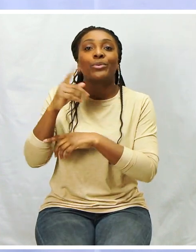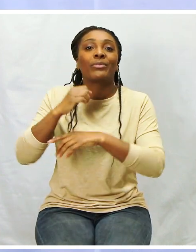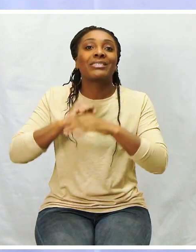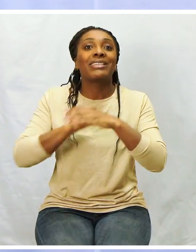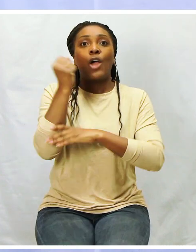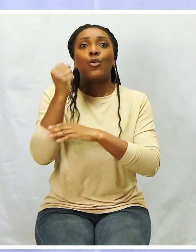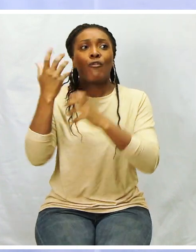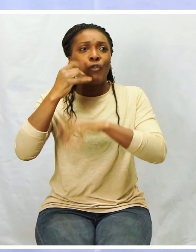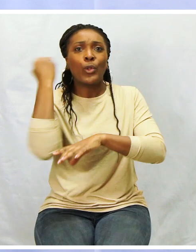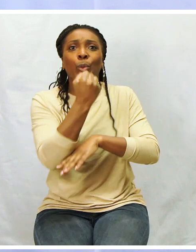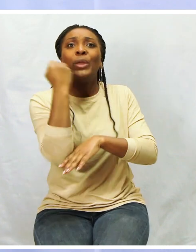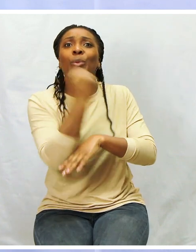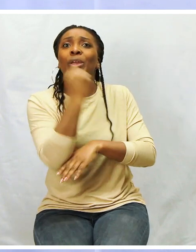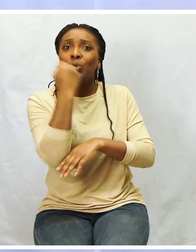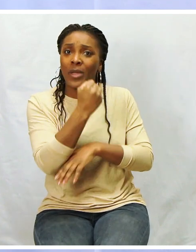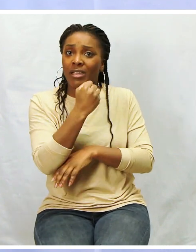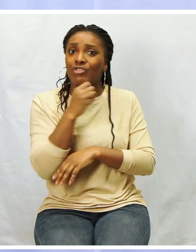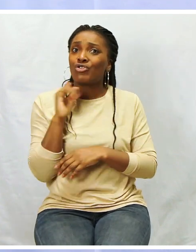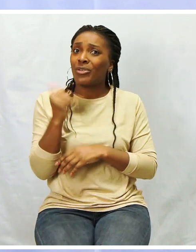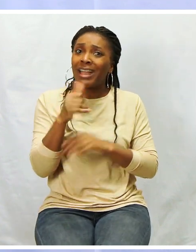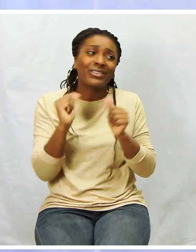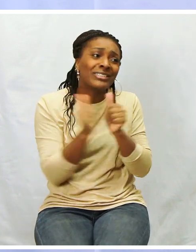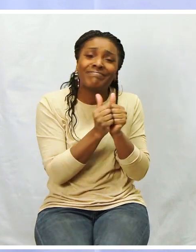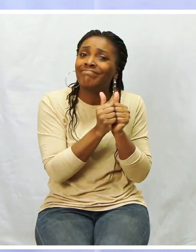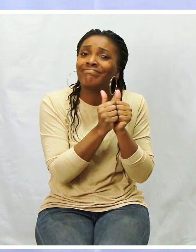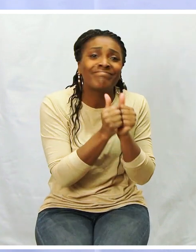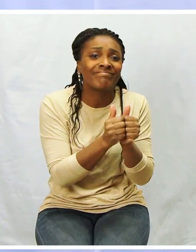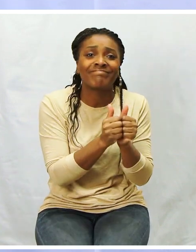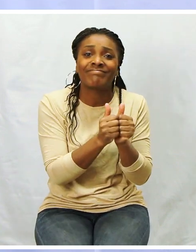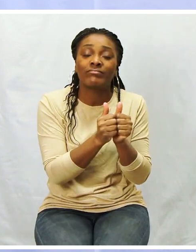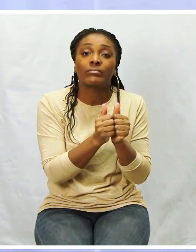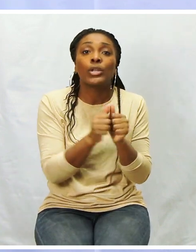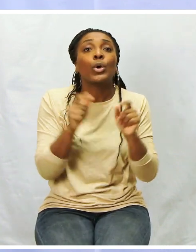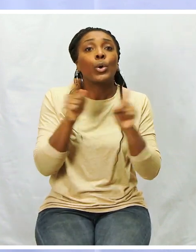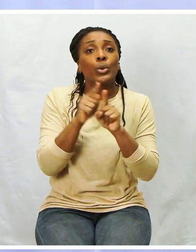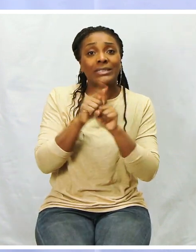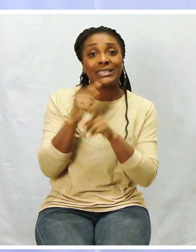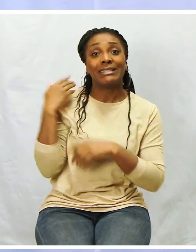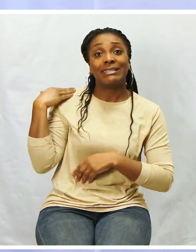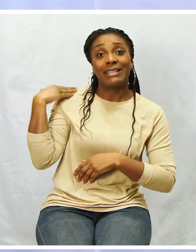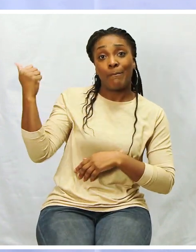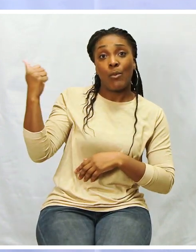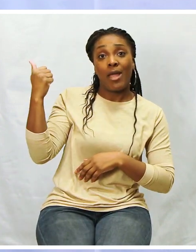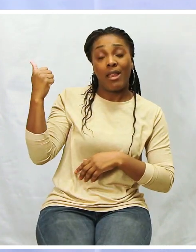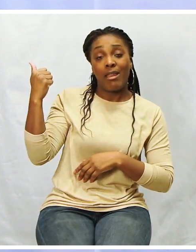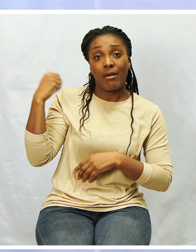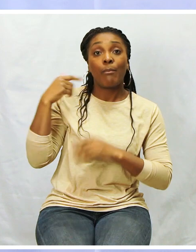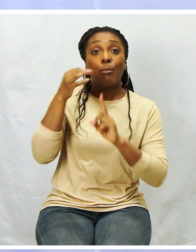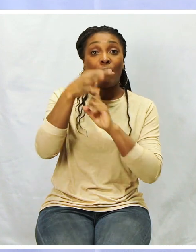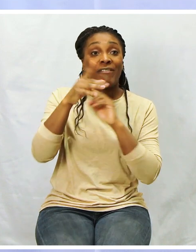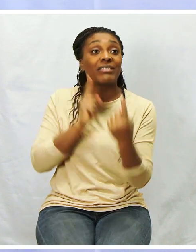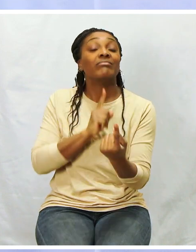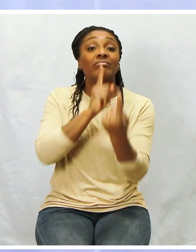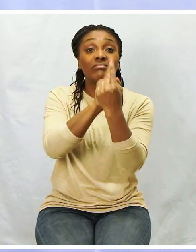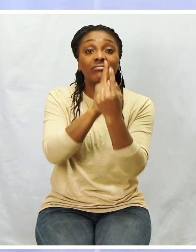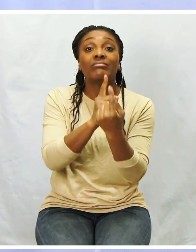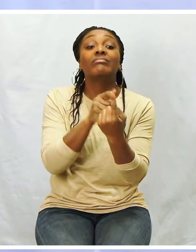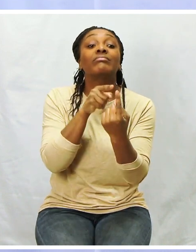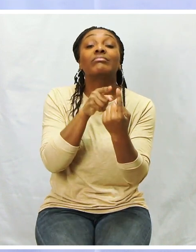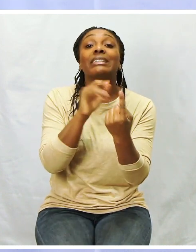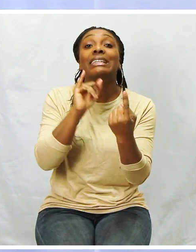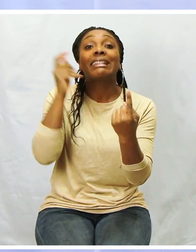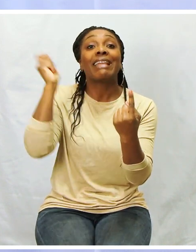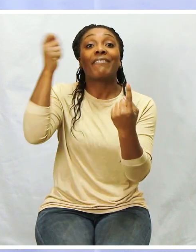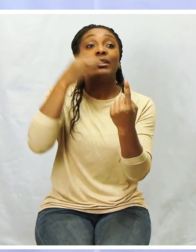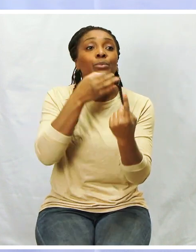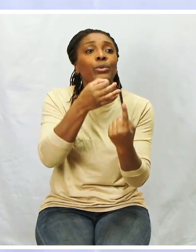tuer. Et on voit que bien souvent, Samuel va se présenter devant David et le fortifier. Un exemple, 1 Samuel 23,